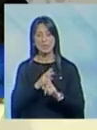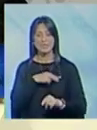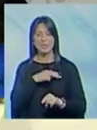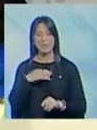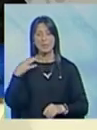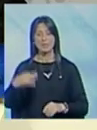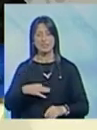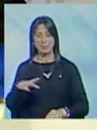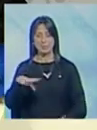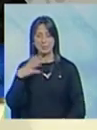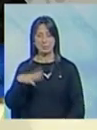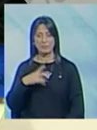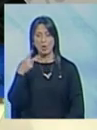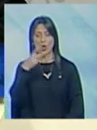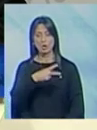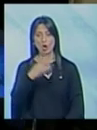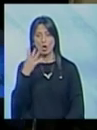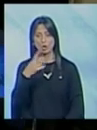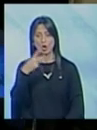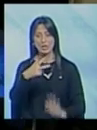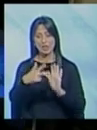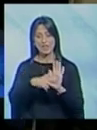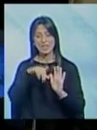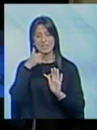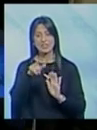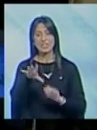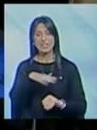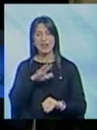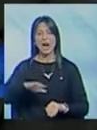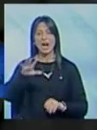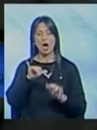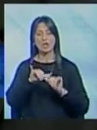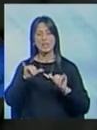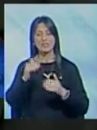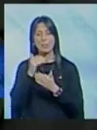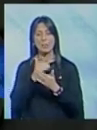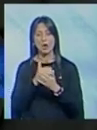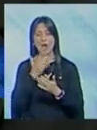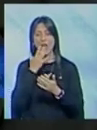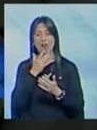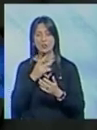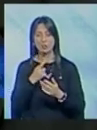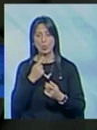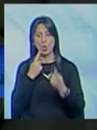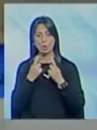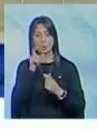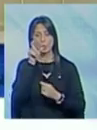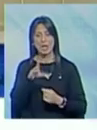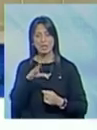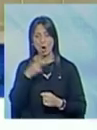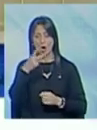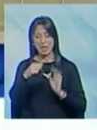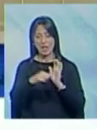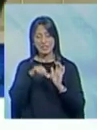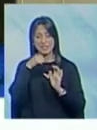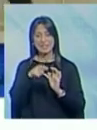საპარლამენტო მდივნის თანამდებობებს. 2004-2008 წლებში ის იყო გაეროს განვითარების პროგრამის ეროვნული კონსულტანტი.